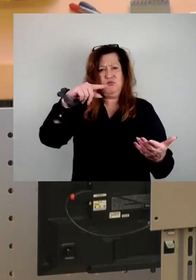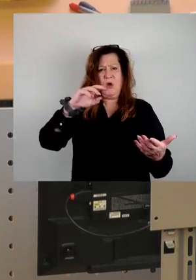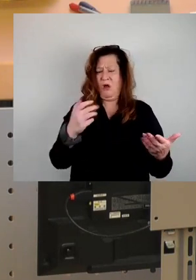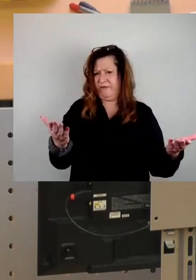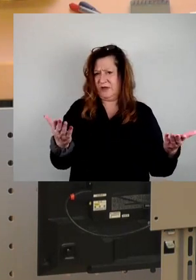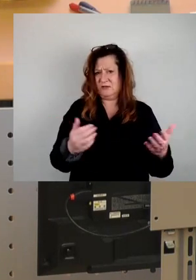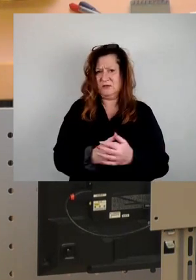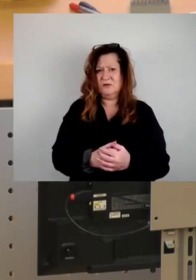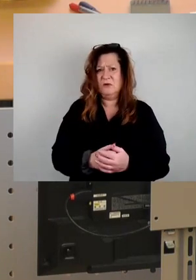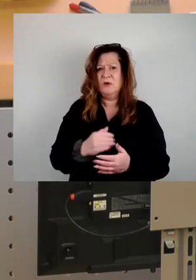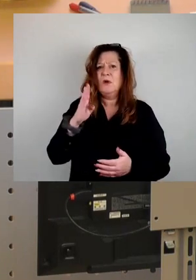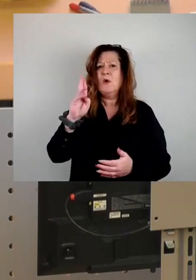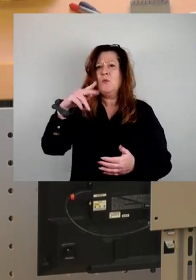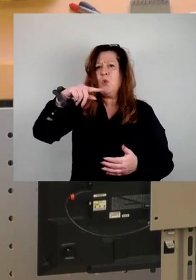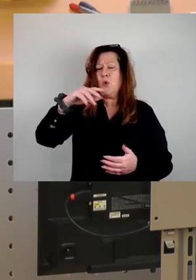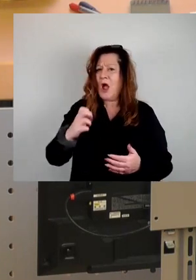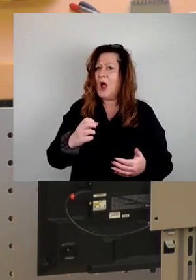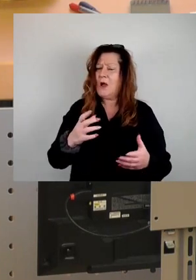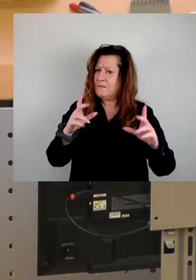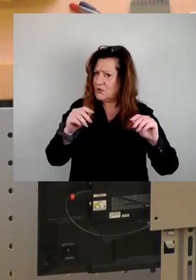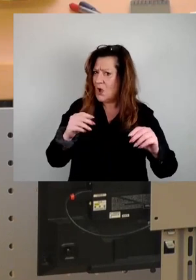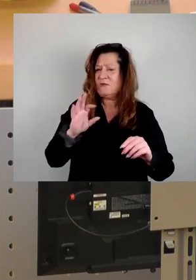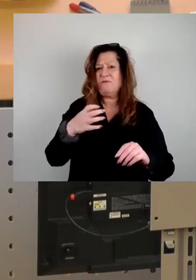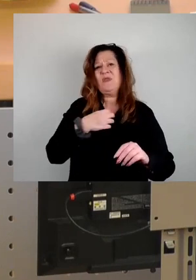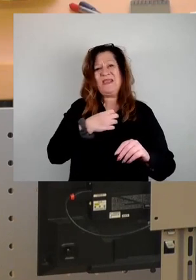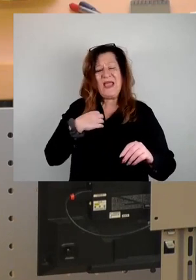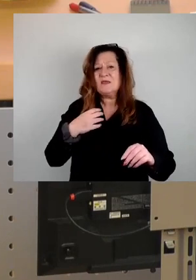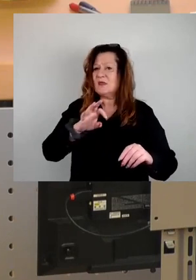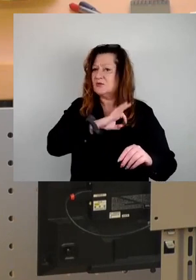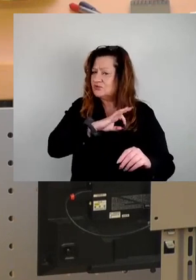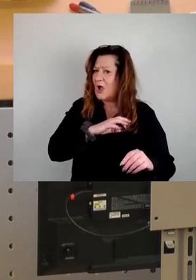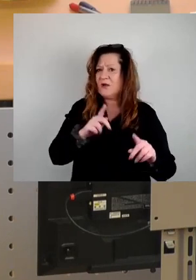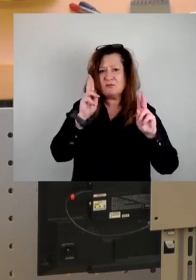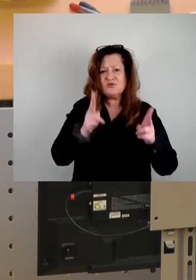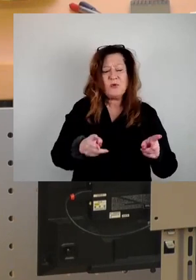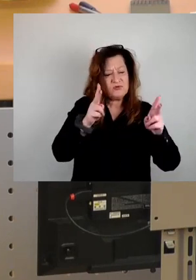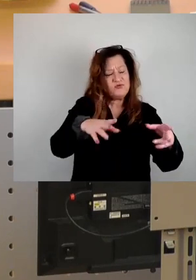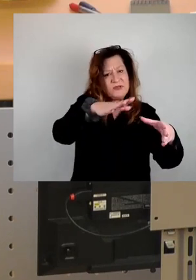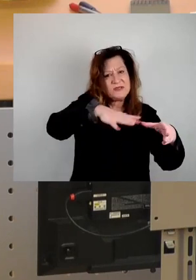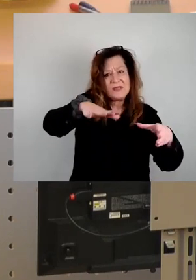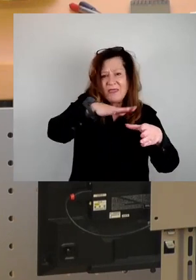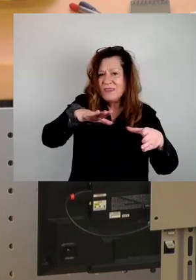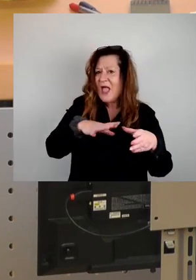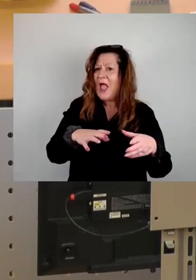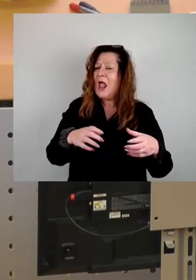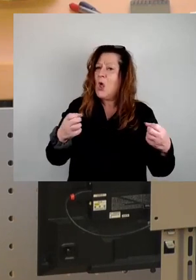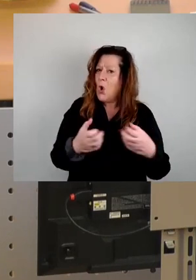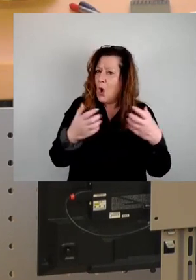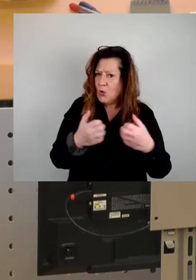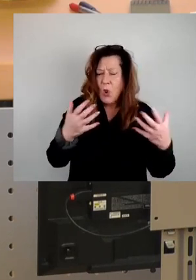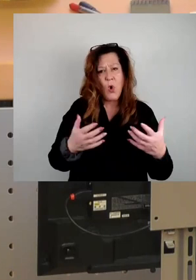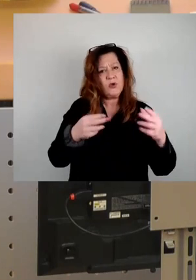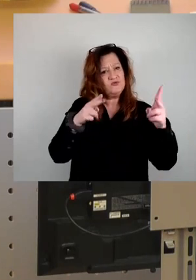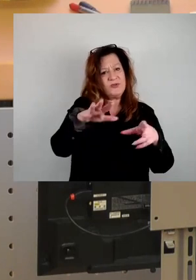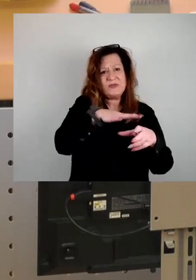gibt Dresden die Chance, Stadtgebiete attraktiver, nachhaltiger, ökologischer zu gestalten, Stadtgebiete aufzuwerten